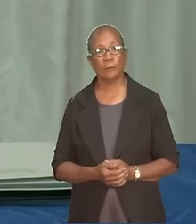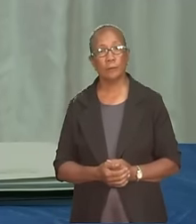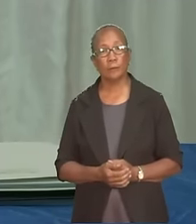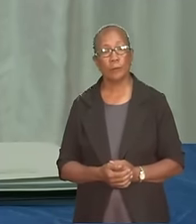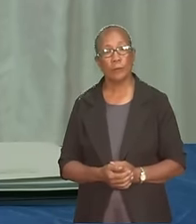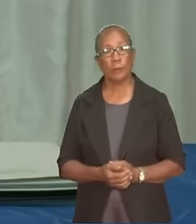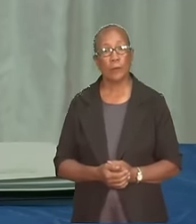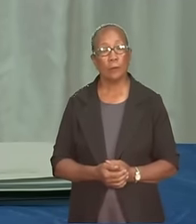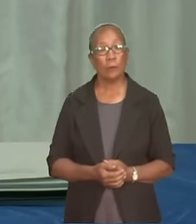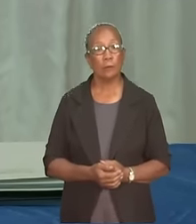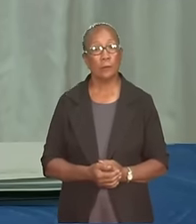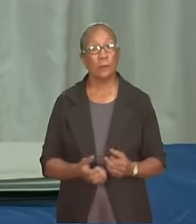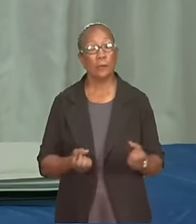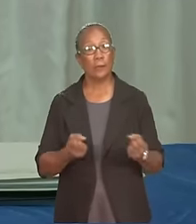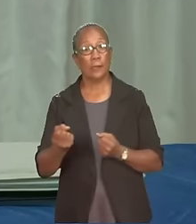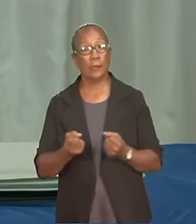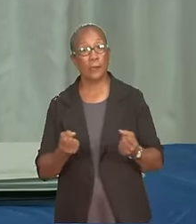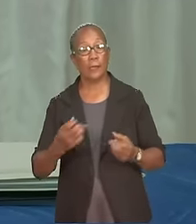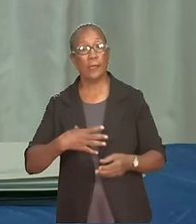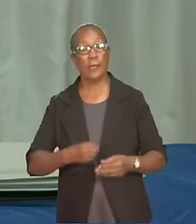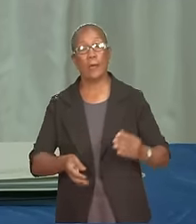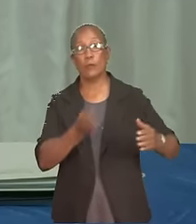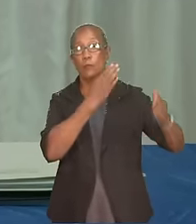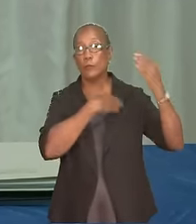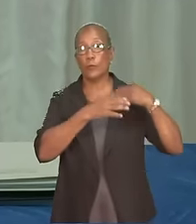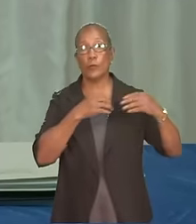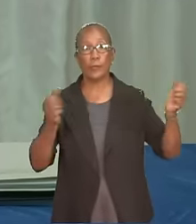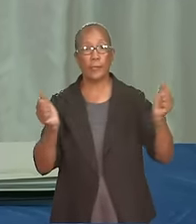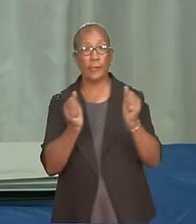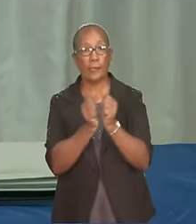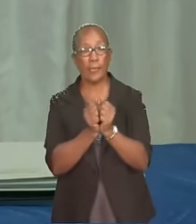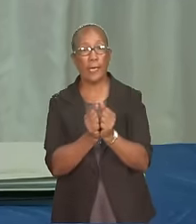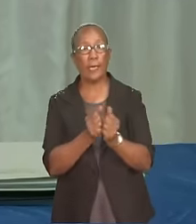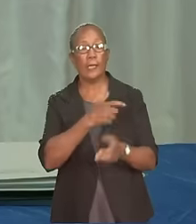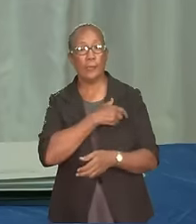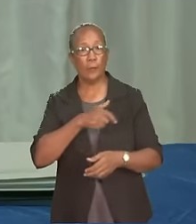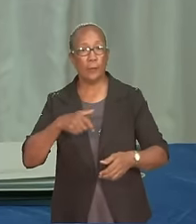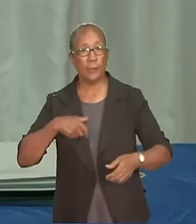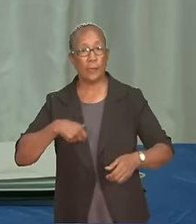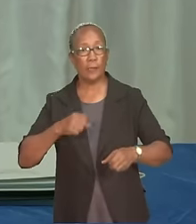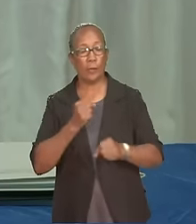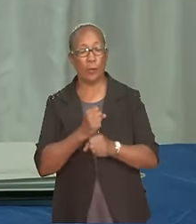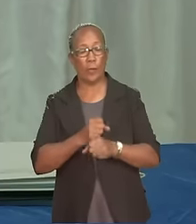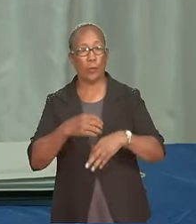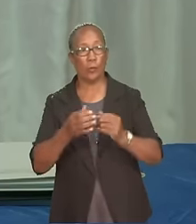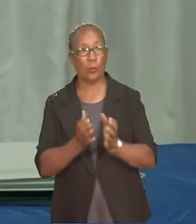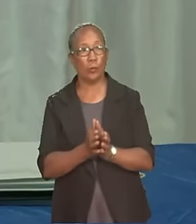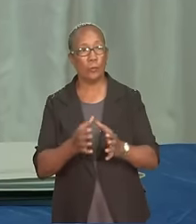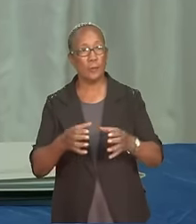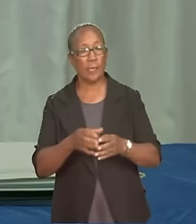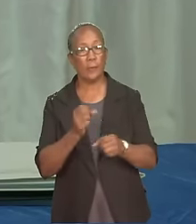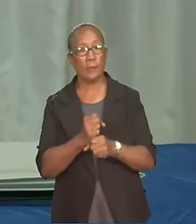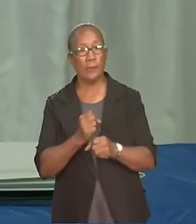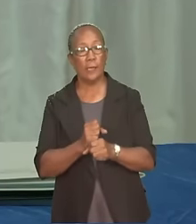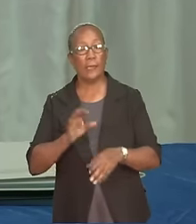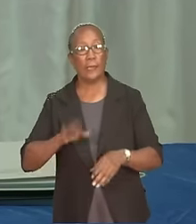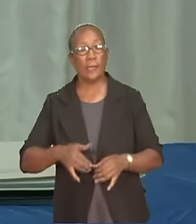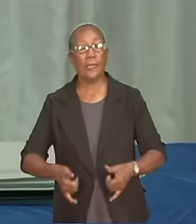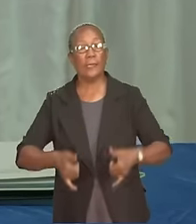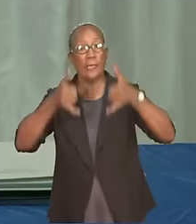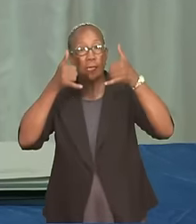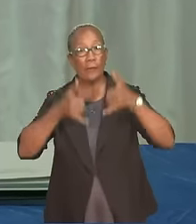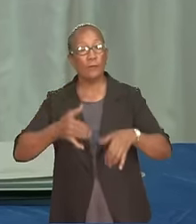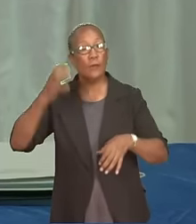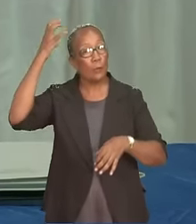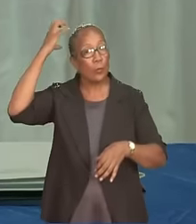Wij hebben vorig jaar de presidentiële werkgroep samengesteld nadat er heel wat klachten binnengekomen waren